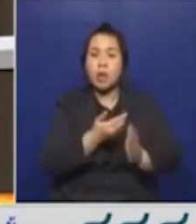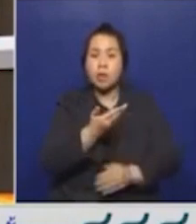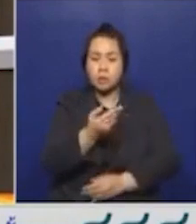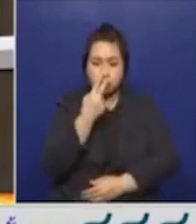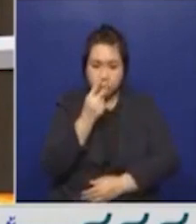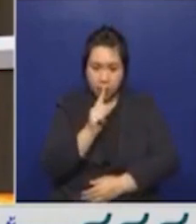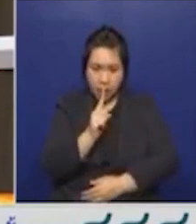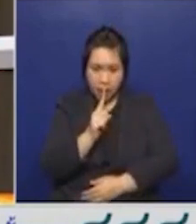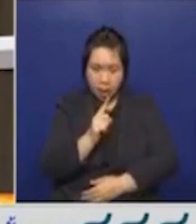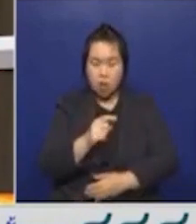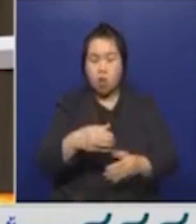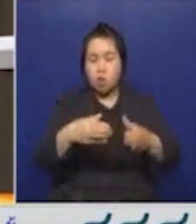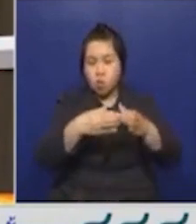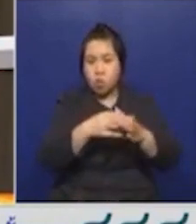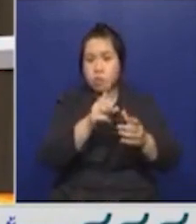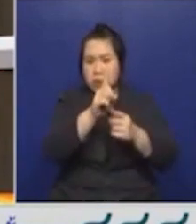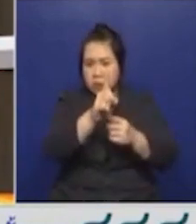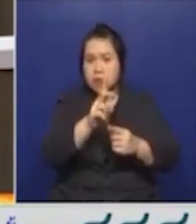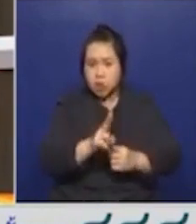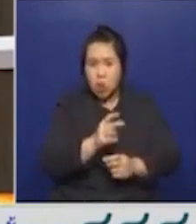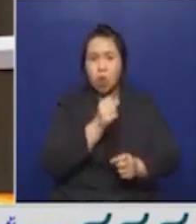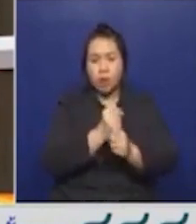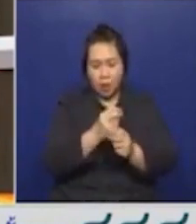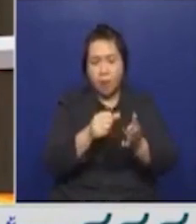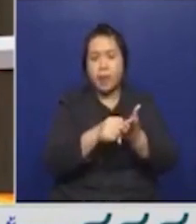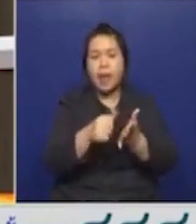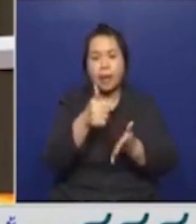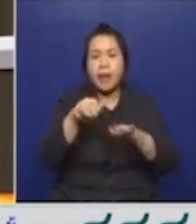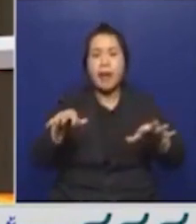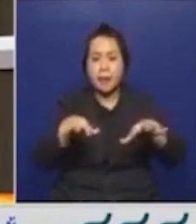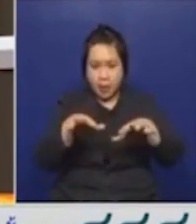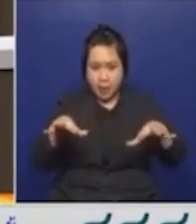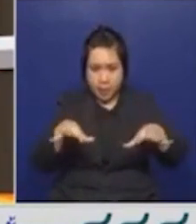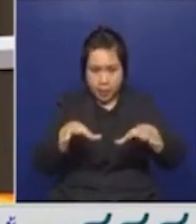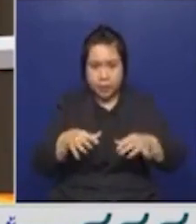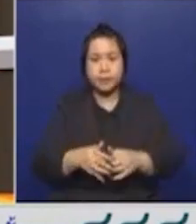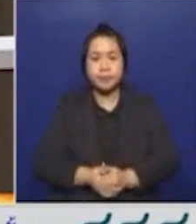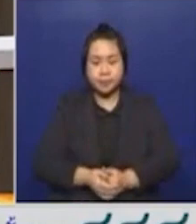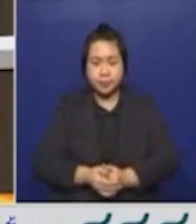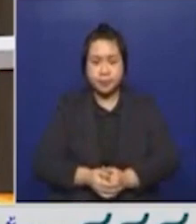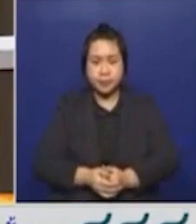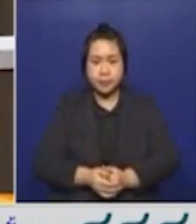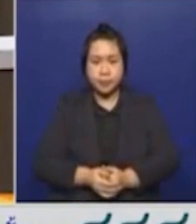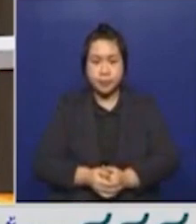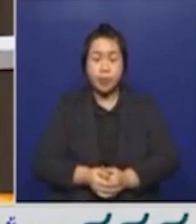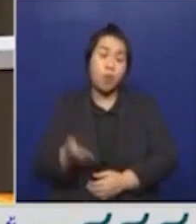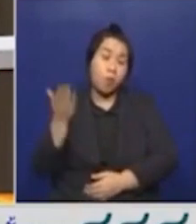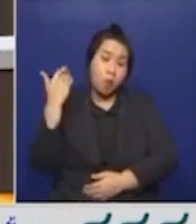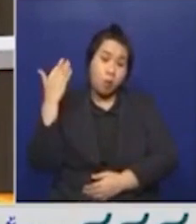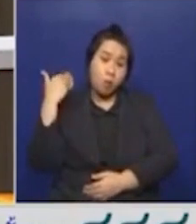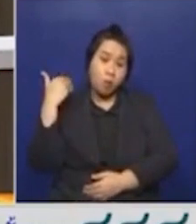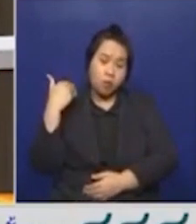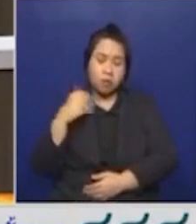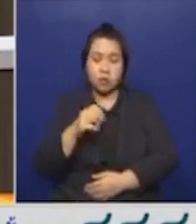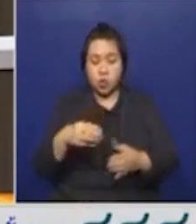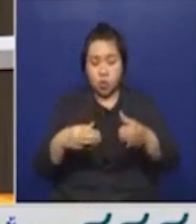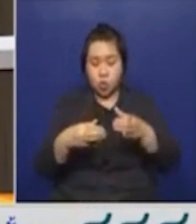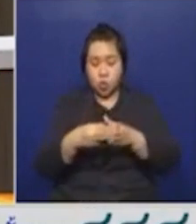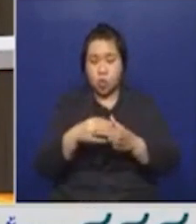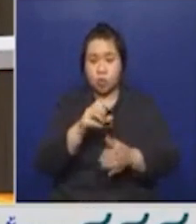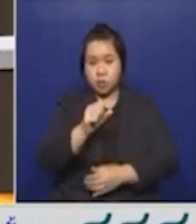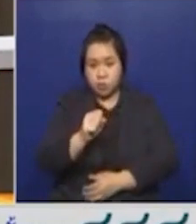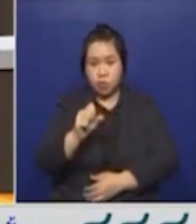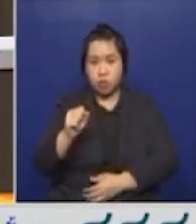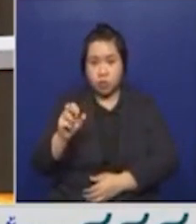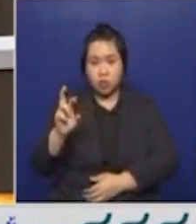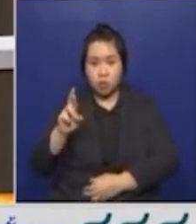หมดหนึ่งแล้วหมด 2แก้ไขได้ค่ะเป็นเรื่องปกตินะคะแล้วอย่างที่ผ่านมาค่ะที่ศ.รอนะคะ